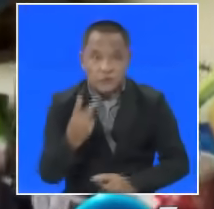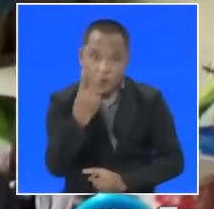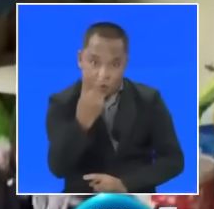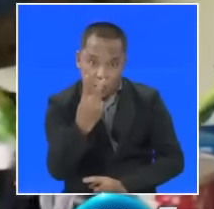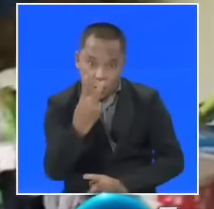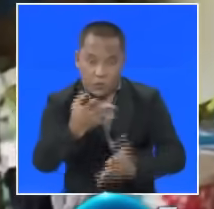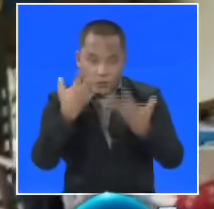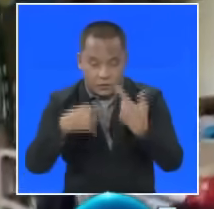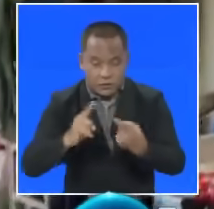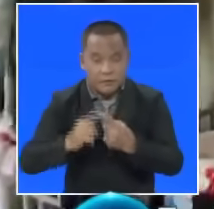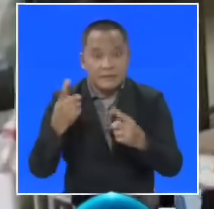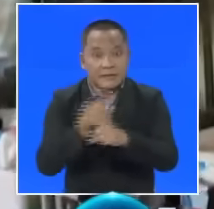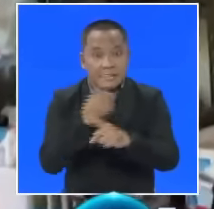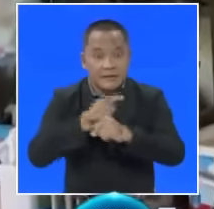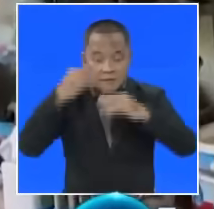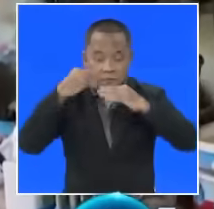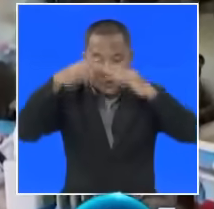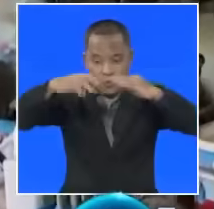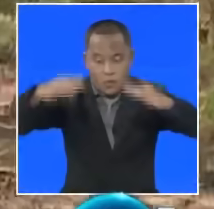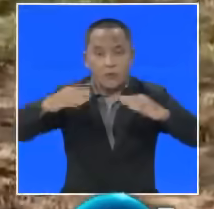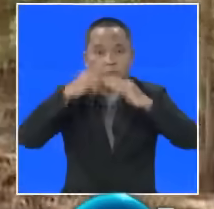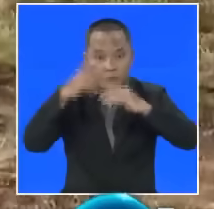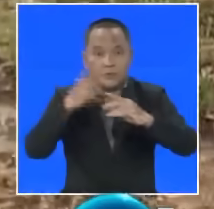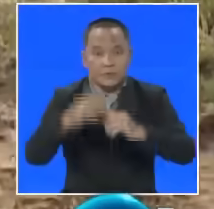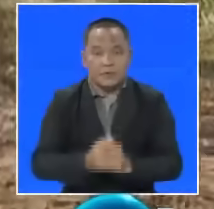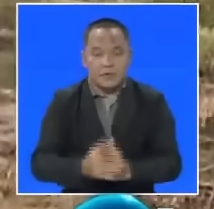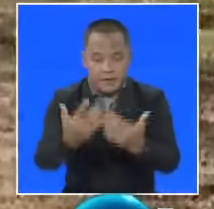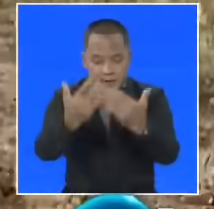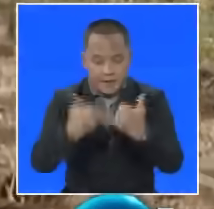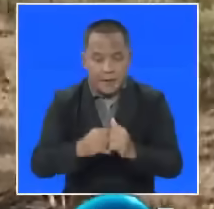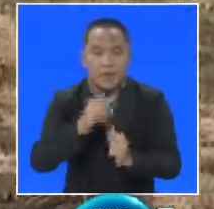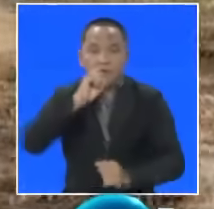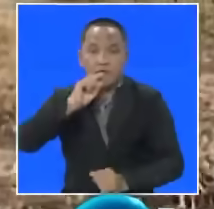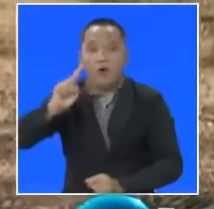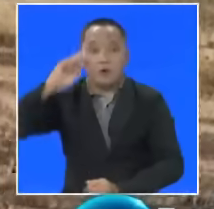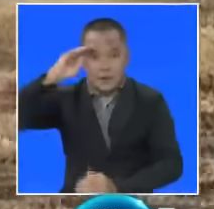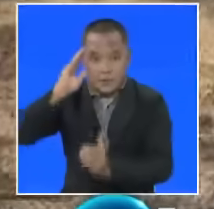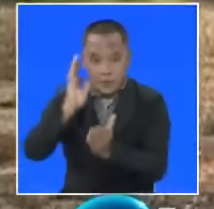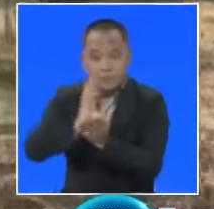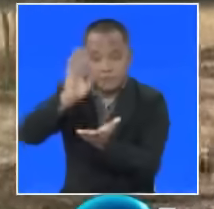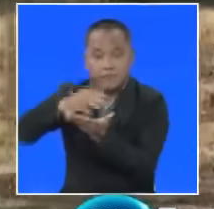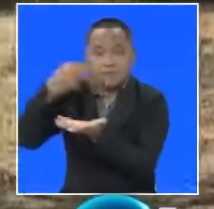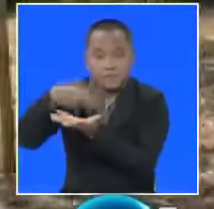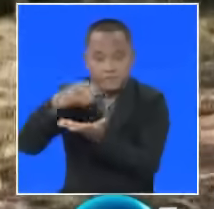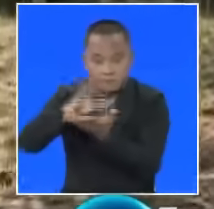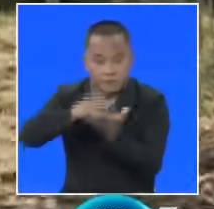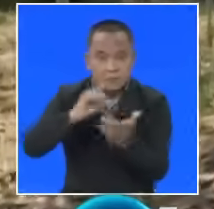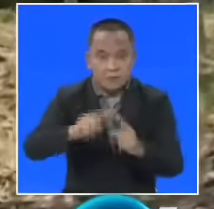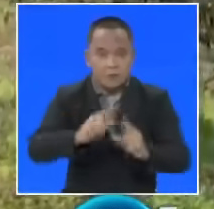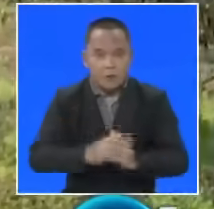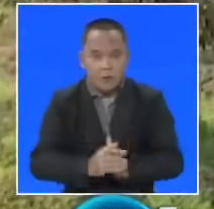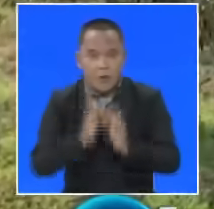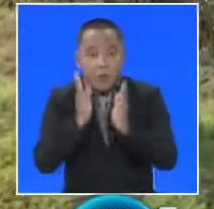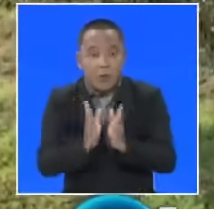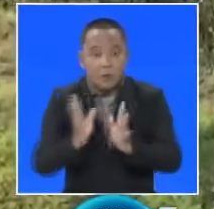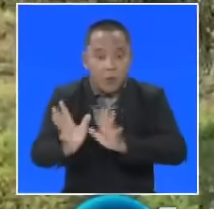งด้วยกันแล้วก็เหล็กมุงหลังคาอีกจำนวนหนึ่งนะคะจากนั้นก็เลยไปแจ้งความพอได้ข้อมูลเพิ่มเติมว่าอ้าวค